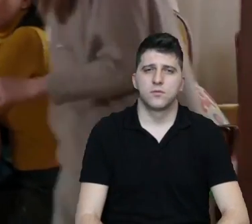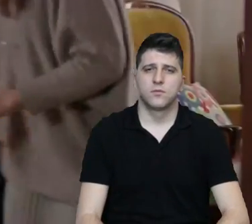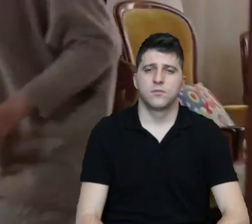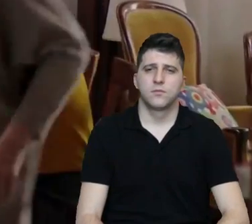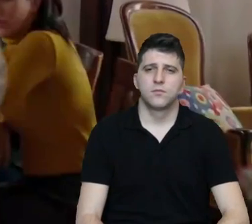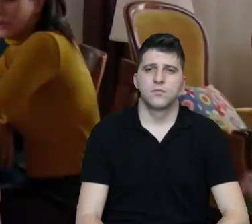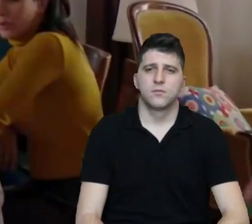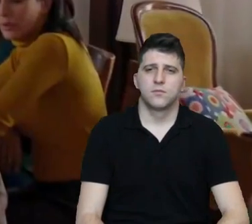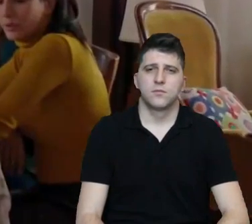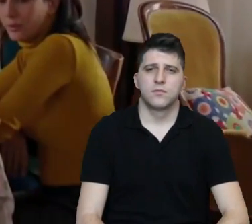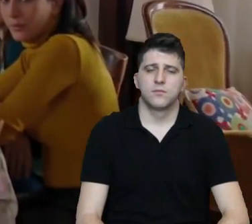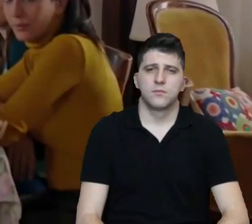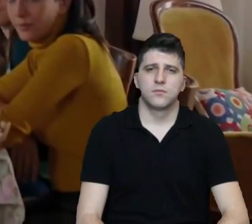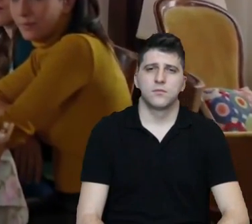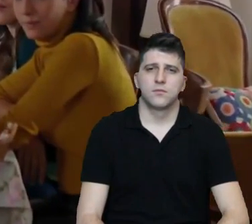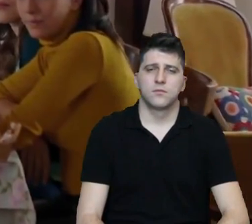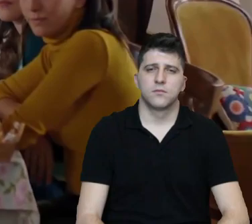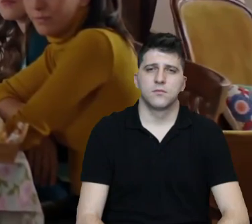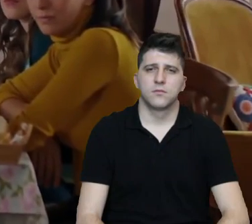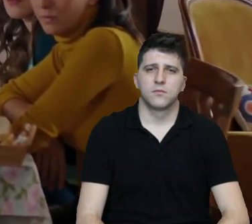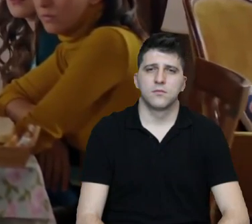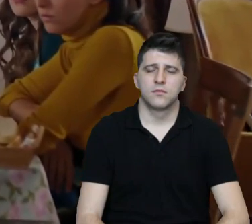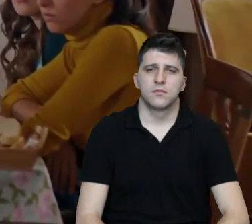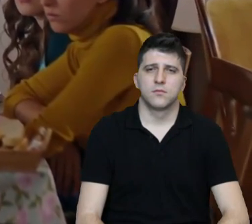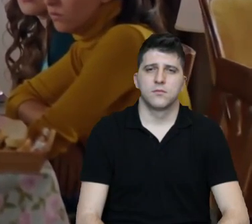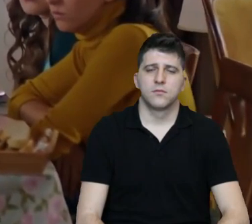kapıya yönelen ikilinin ardından bakıyor.